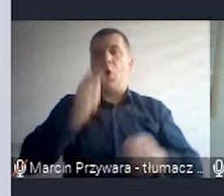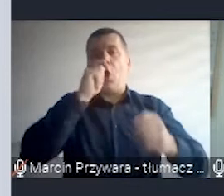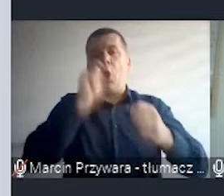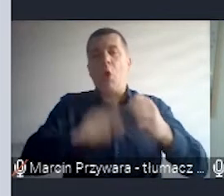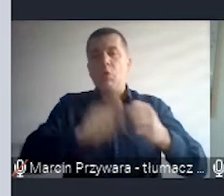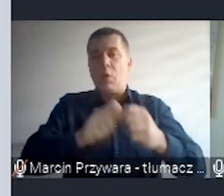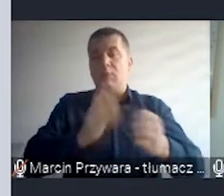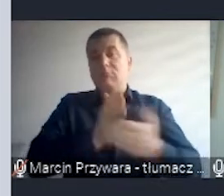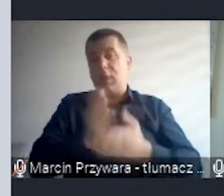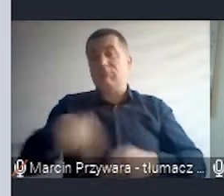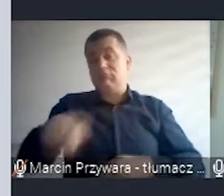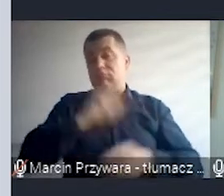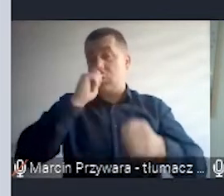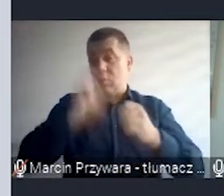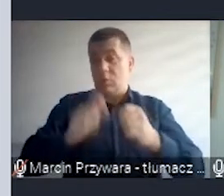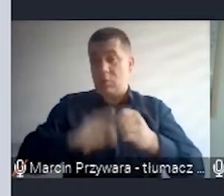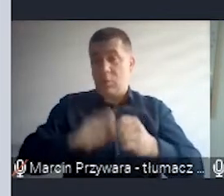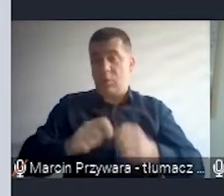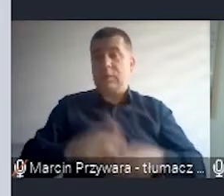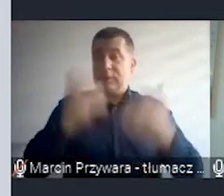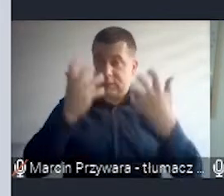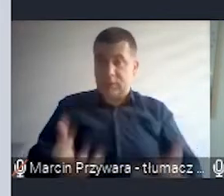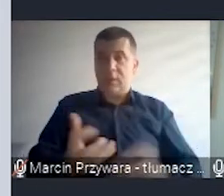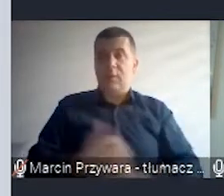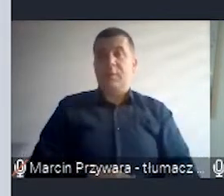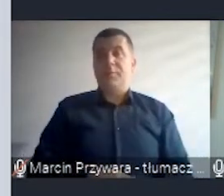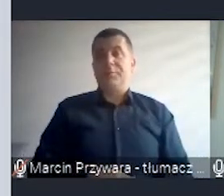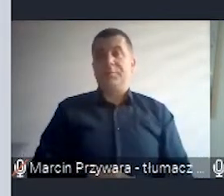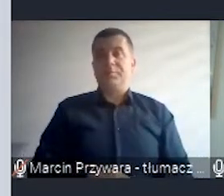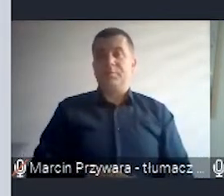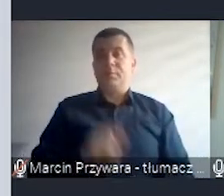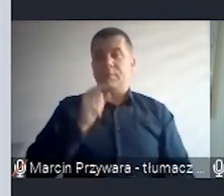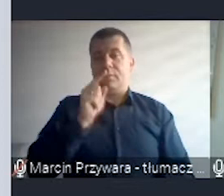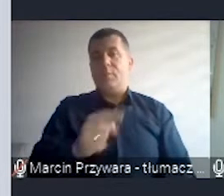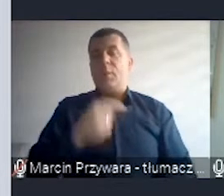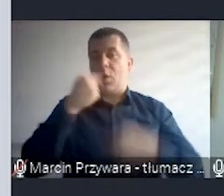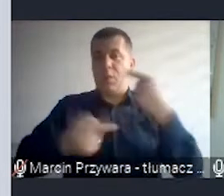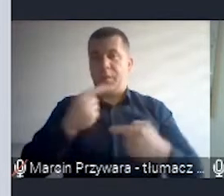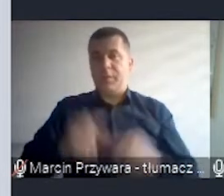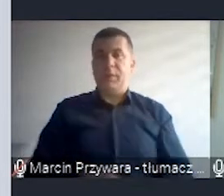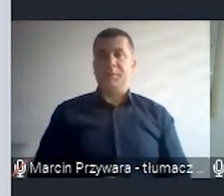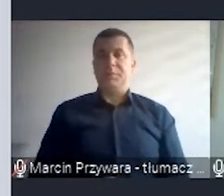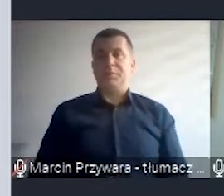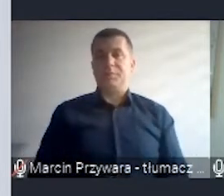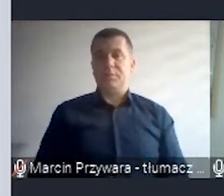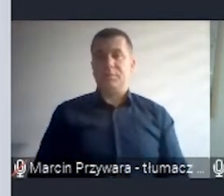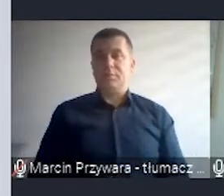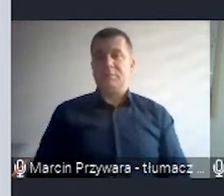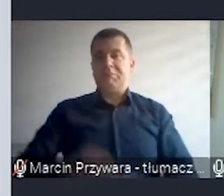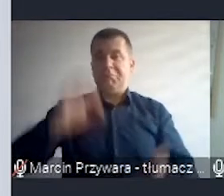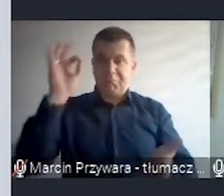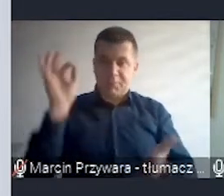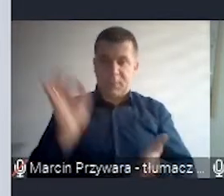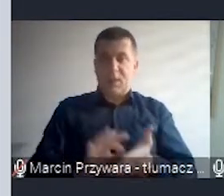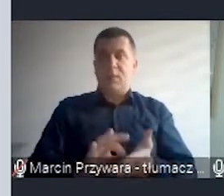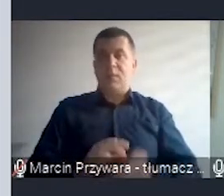ponieważ przez pryzmat tej kontroli chciałbym Państwu o tych nadużyciach opowiadać. Z całą